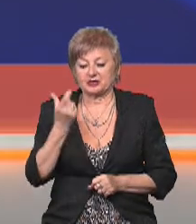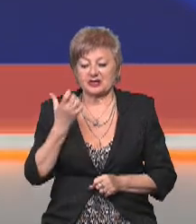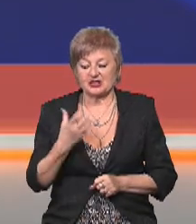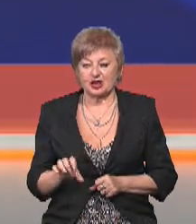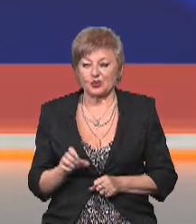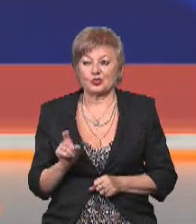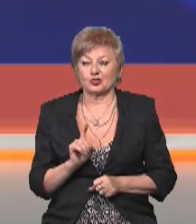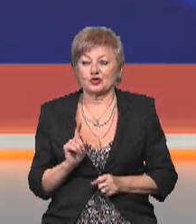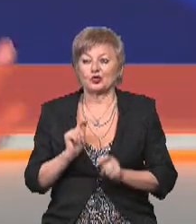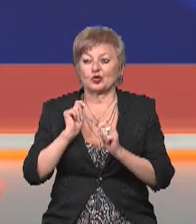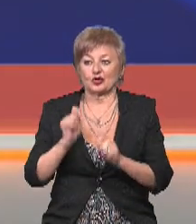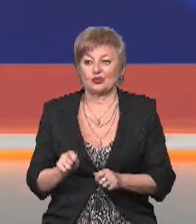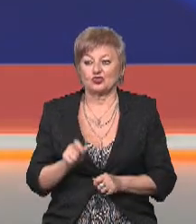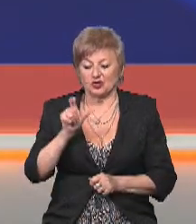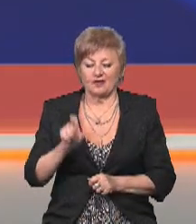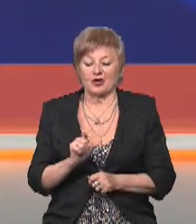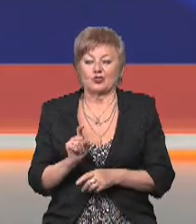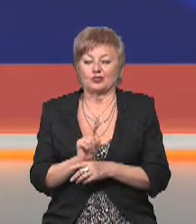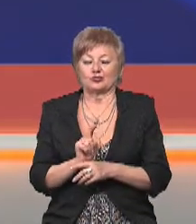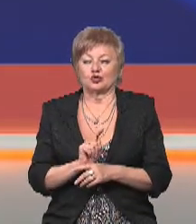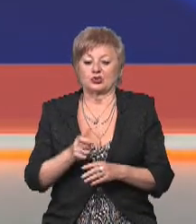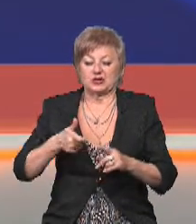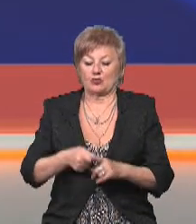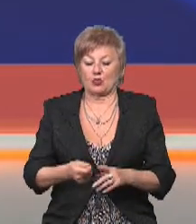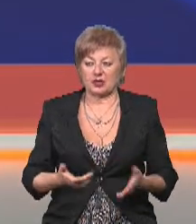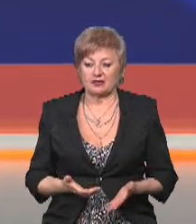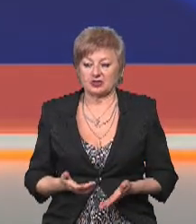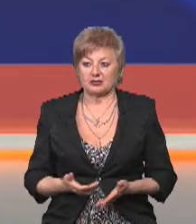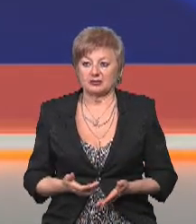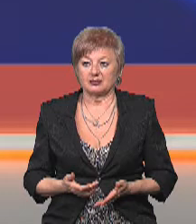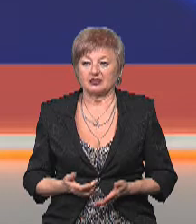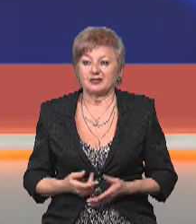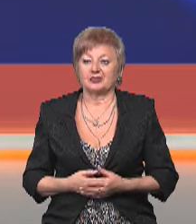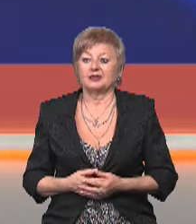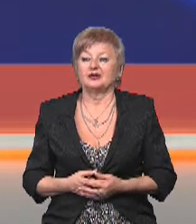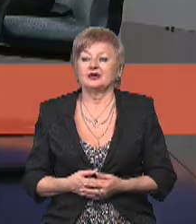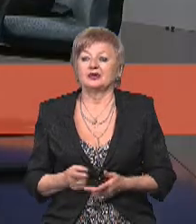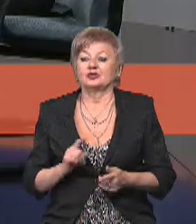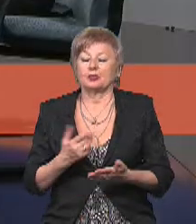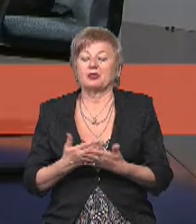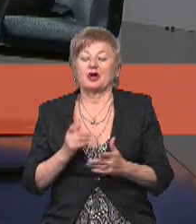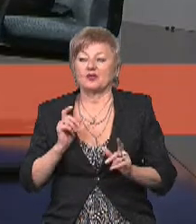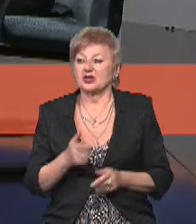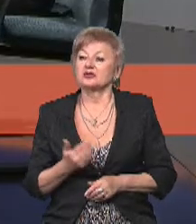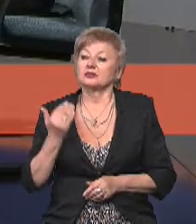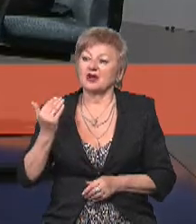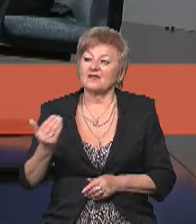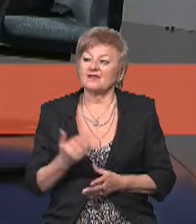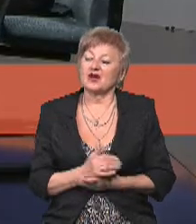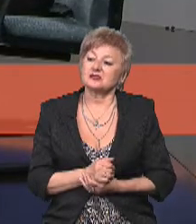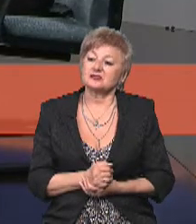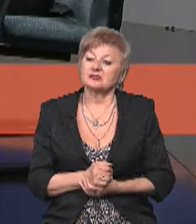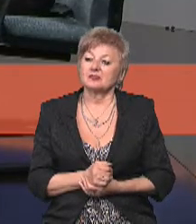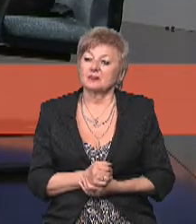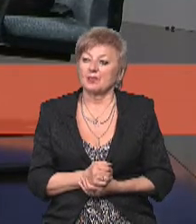которые отведены, скажем так, гипотетически представить, пока кто-то там кого-то отвлекает, невозможно. Пане Максиме, а ваша